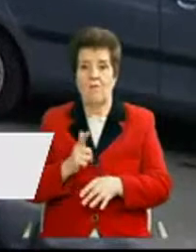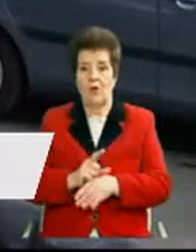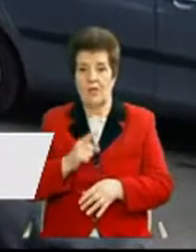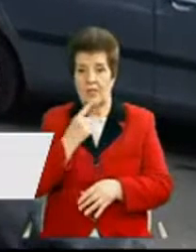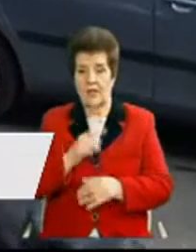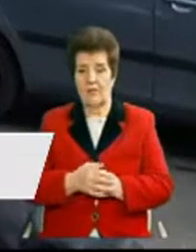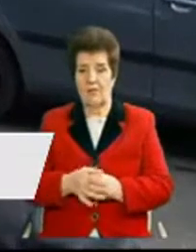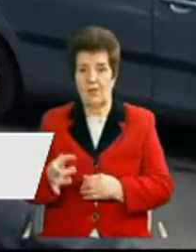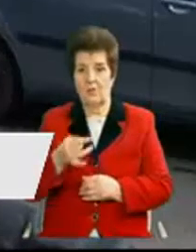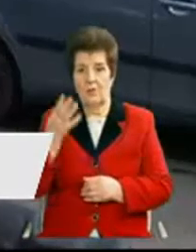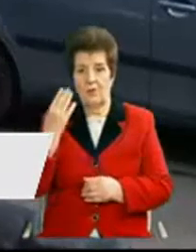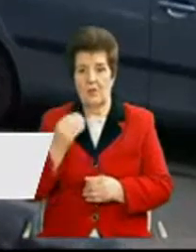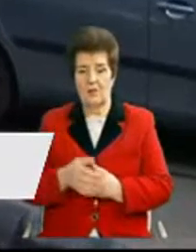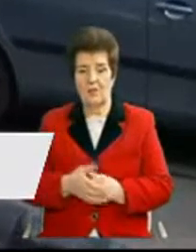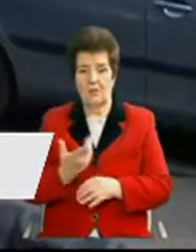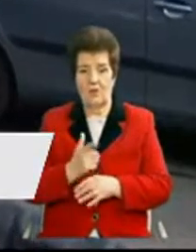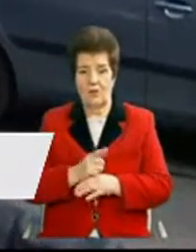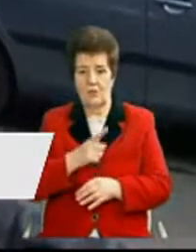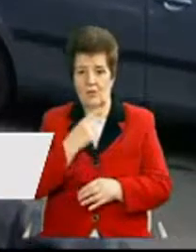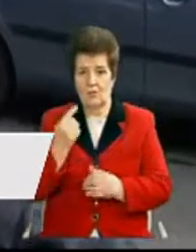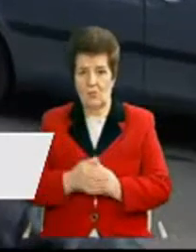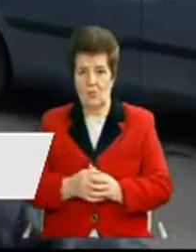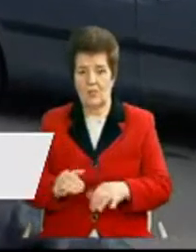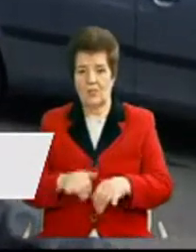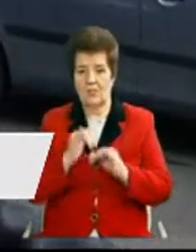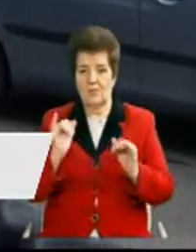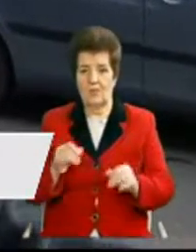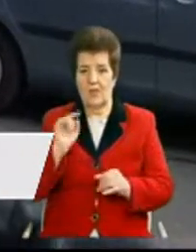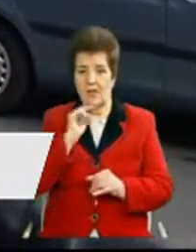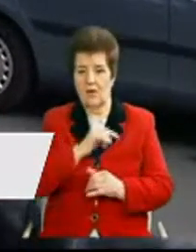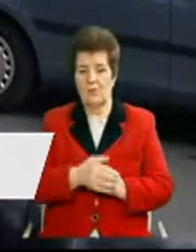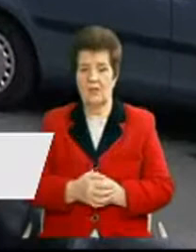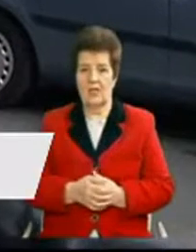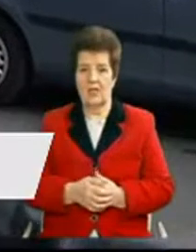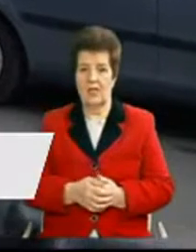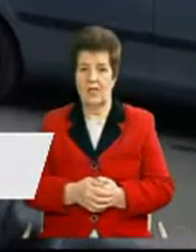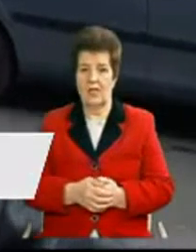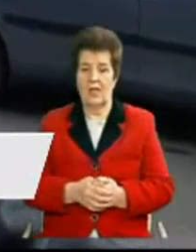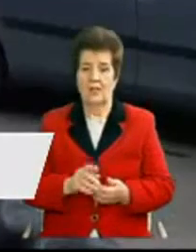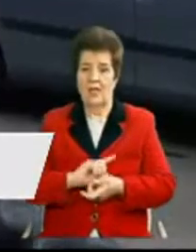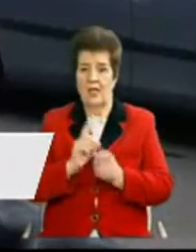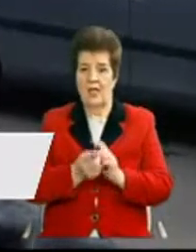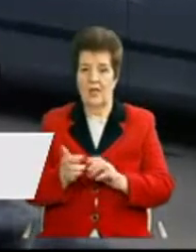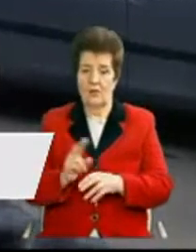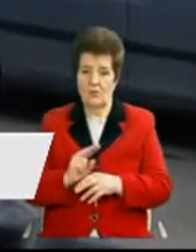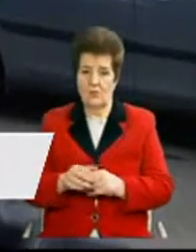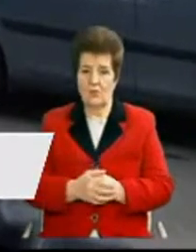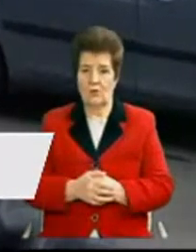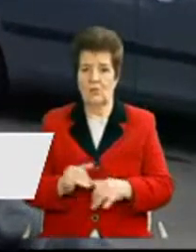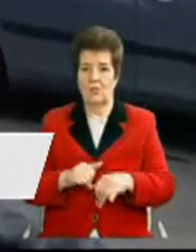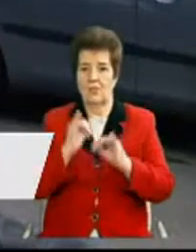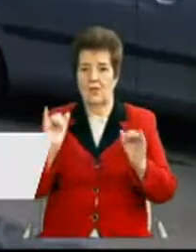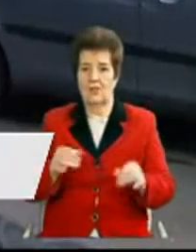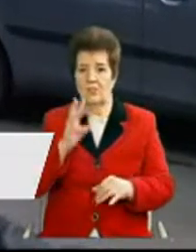În Republica Moldova este nevoie de foarte multe, de dezvoltare economică, de reconstrucție infrastructurii, de